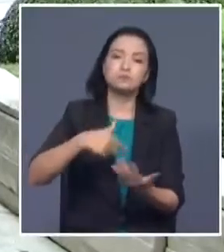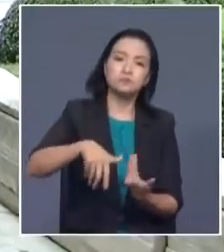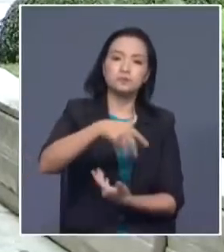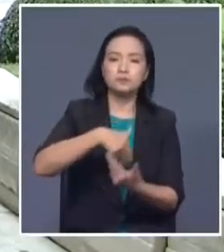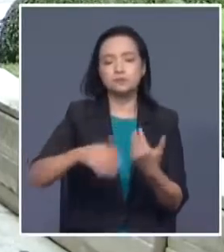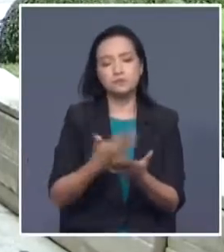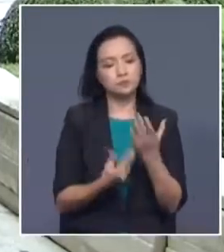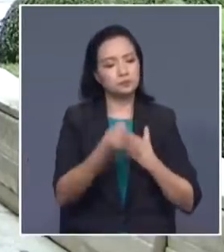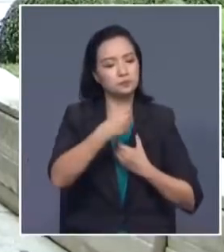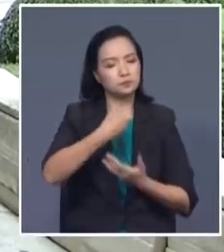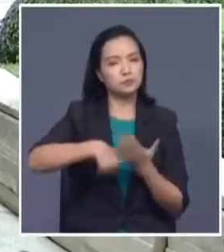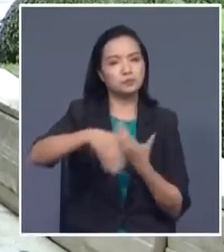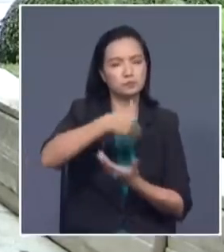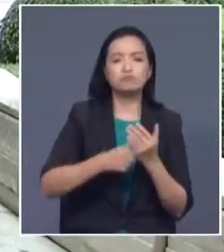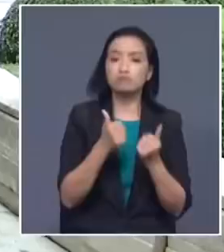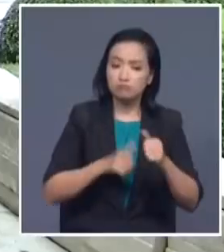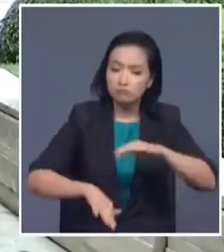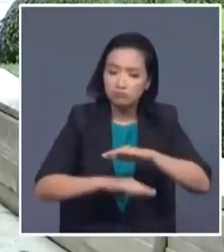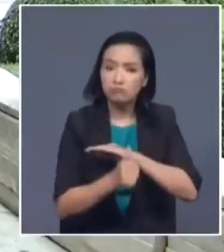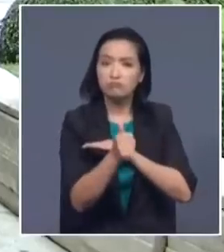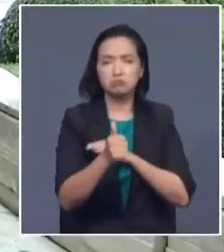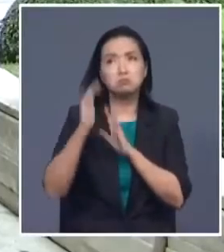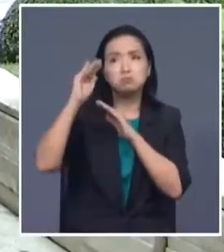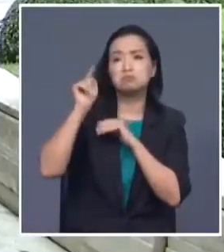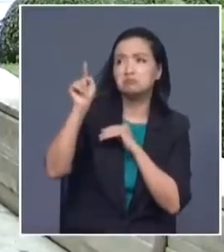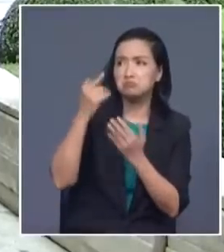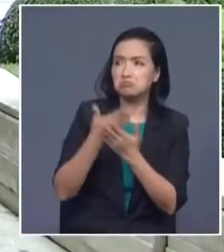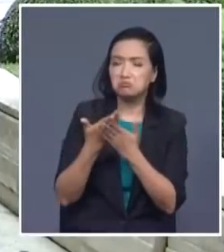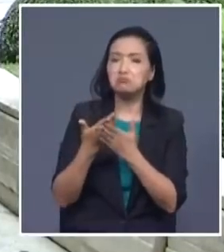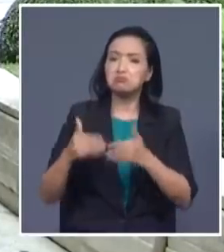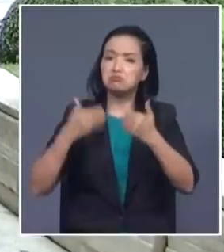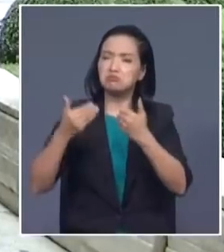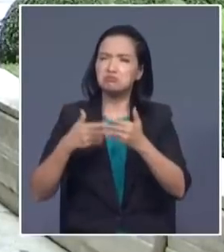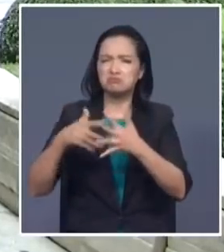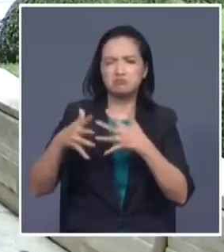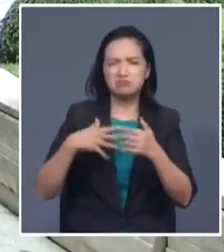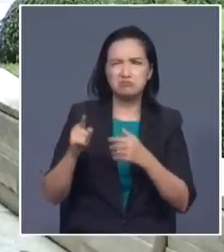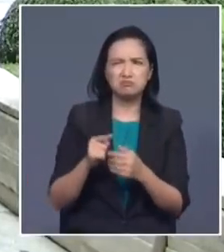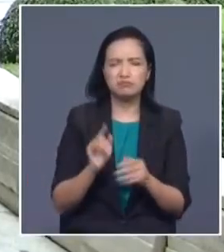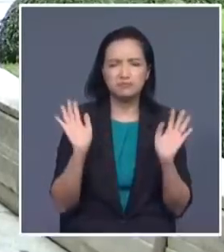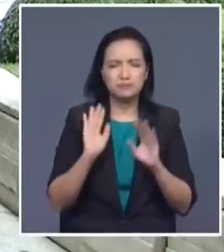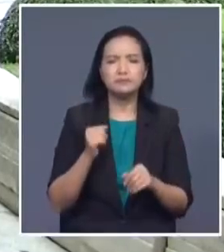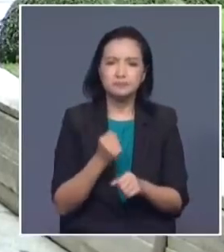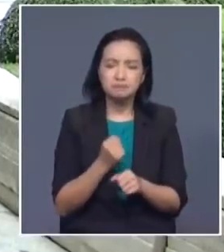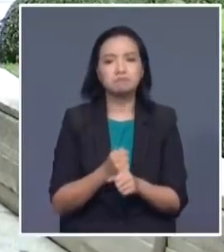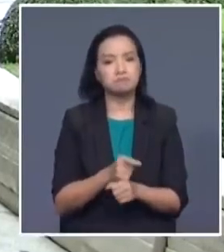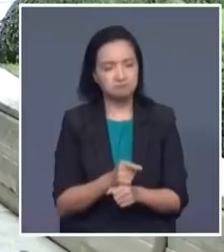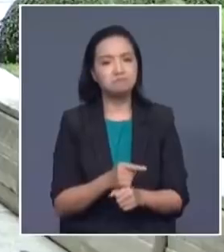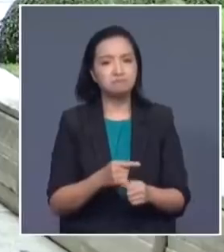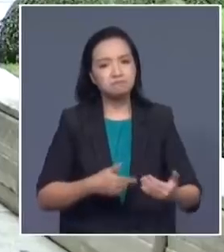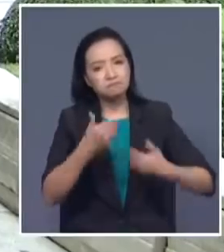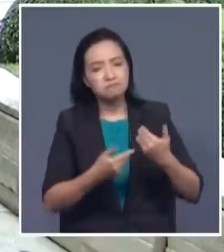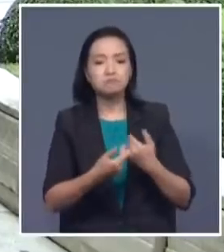านสร้างรายได้ในระดับฐานรากได้โดยไม่ต้องหวังพึ่งเงินจากกิจกรรมสีเทามาหล่อเลี้ยงวงจรเศรษฐกิจของชุมชน